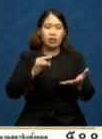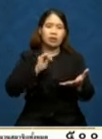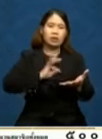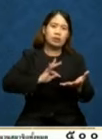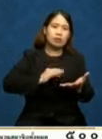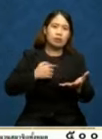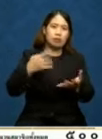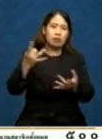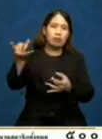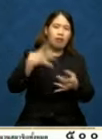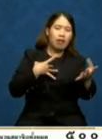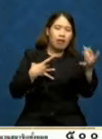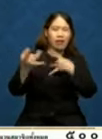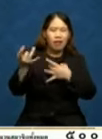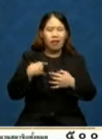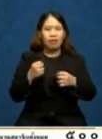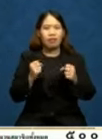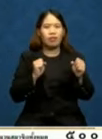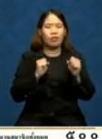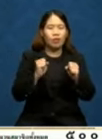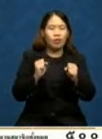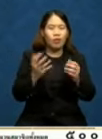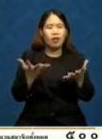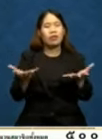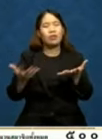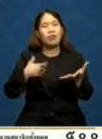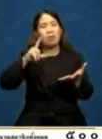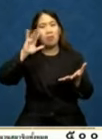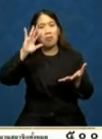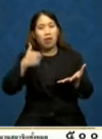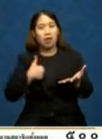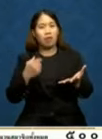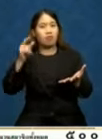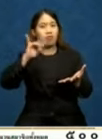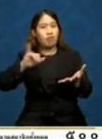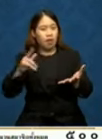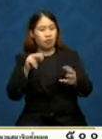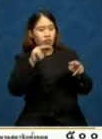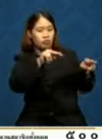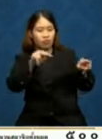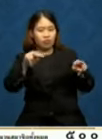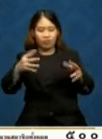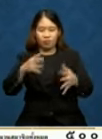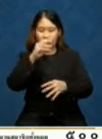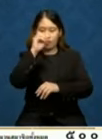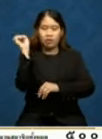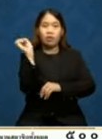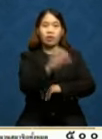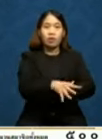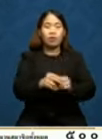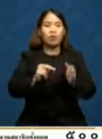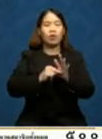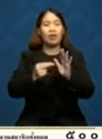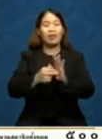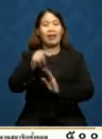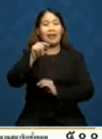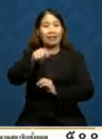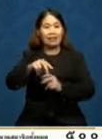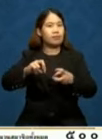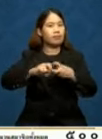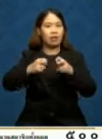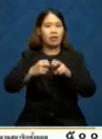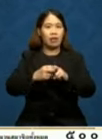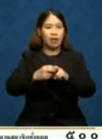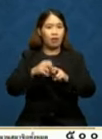ให้เด็กหวาดกลัวหรือการไม่ใส่ใจเด็กเพิกเฉยทิ้งขว้างทั้งหมดนี้เข้าข่ายแข่งความรุนแรงหมด